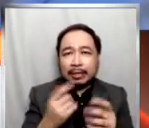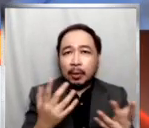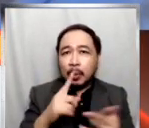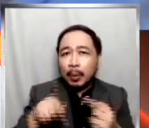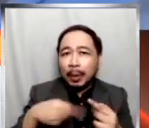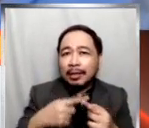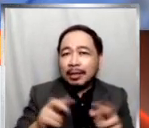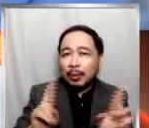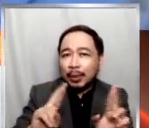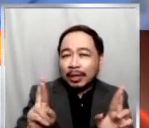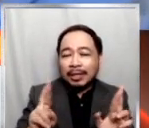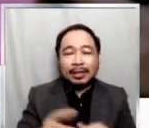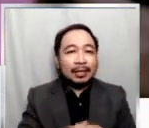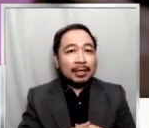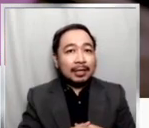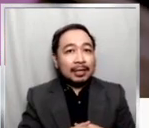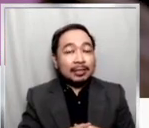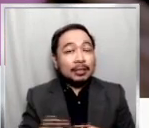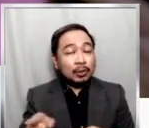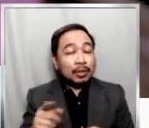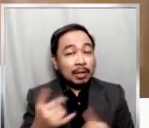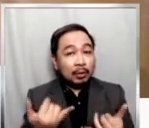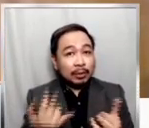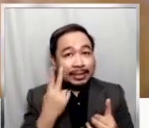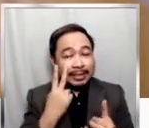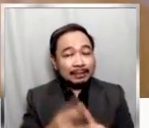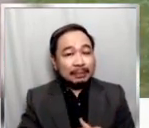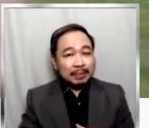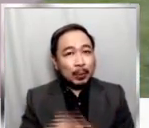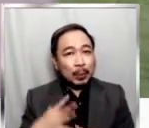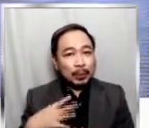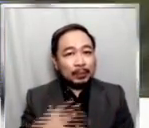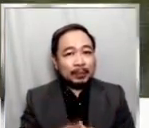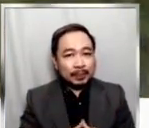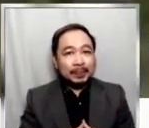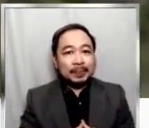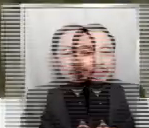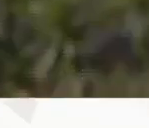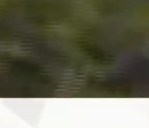nibitin sila, sobrang iniantay na nila. Aubrey Carambel, updated sa Showbiz Happenings.